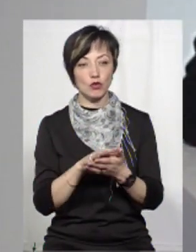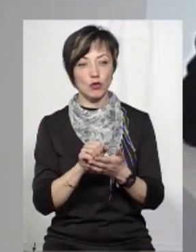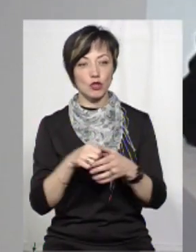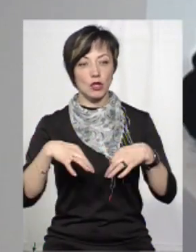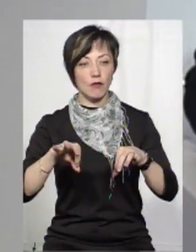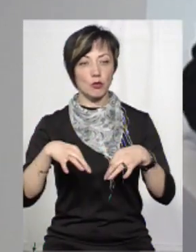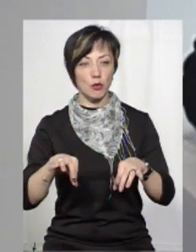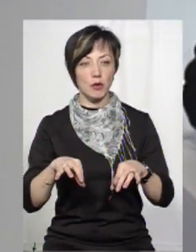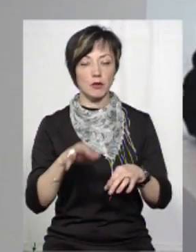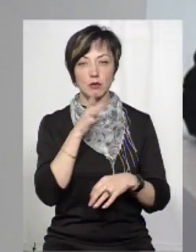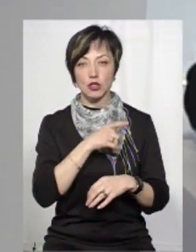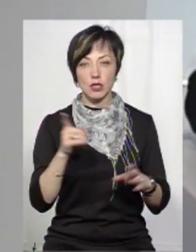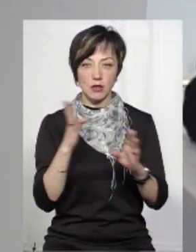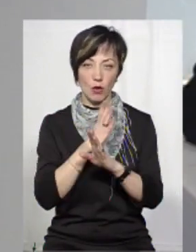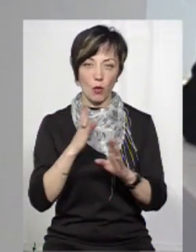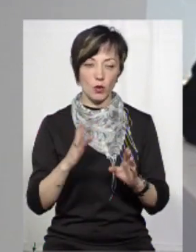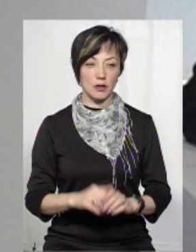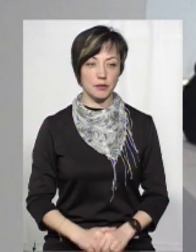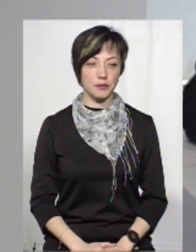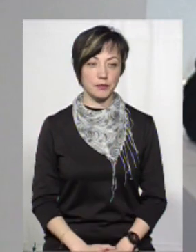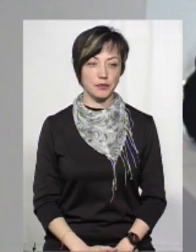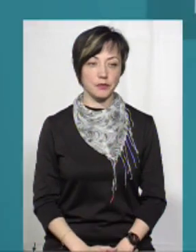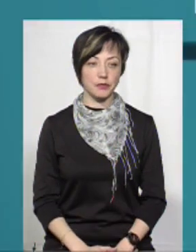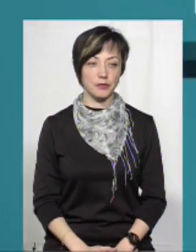ушкоджений автомобіль під час негоди.